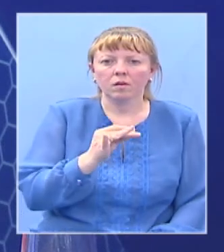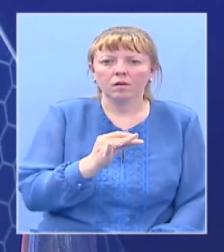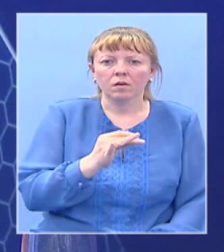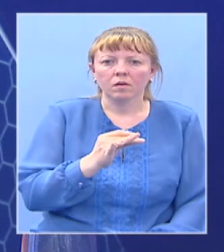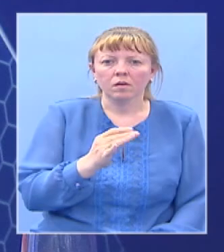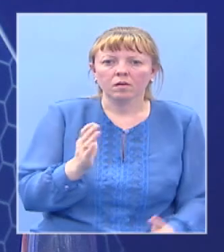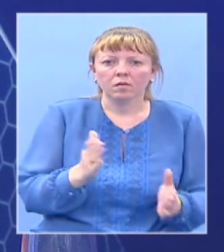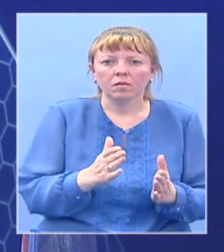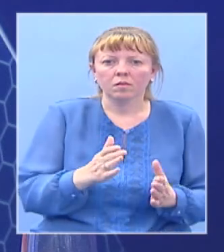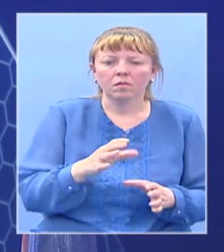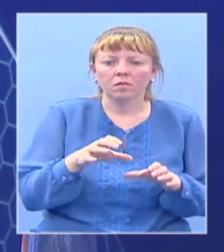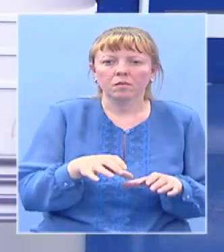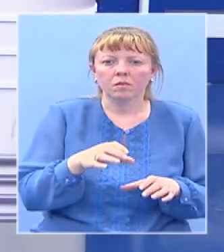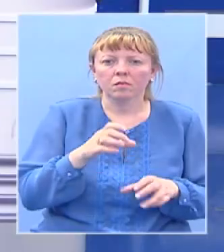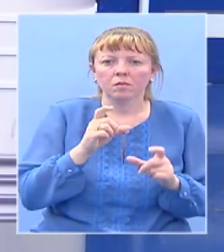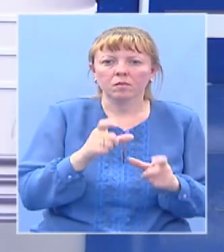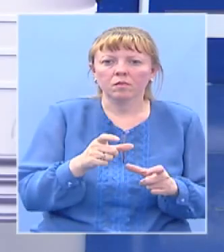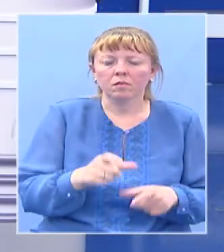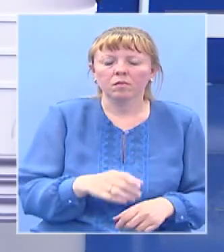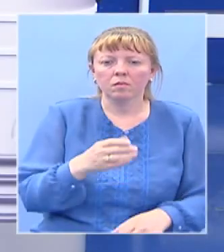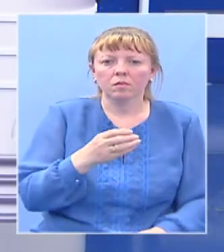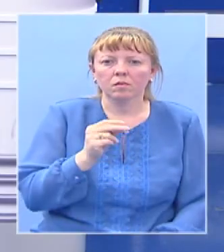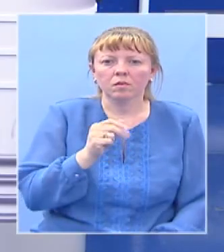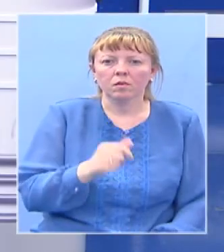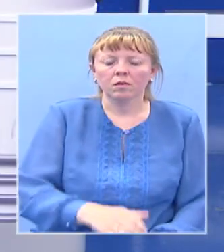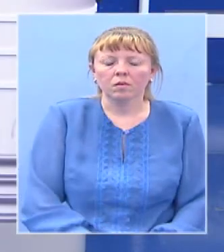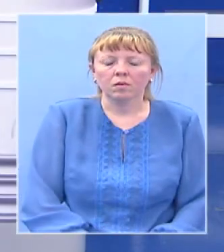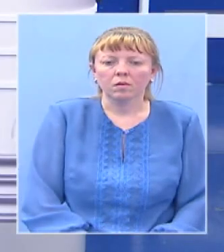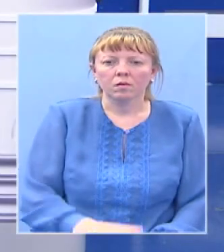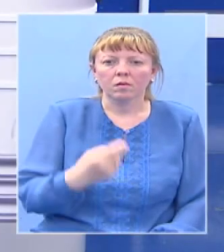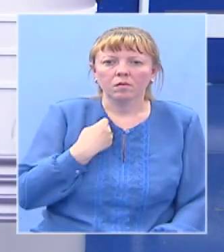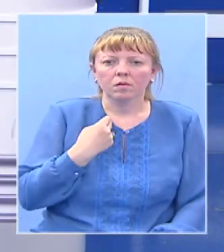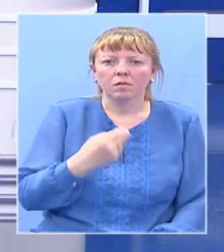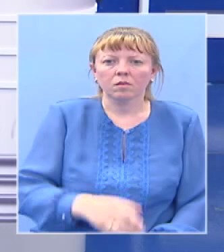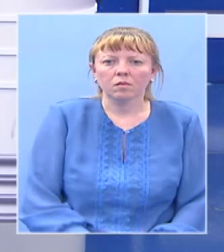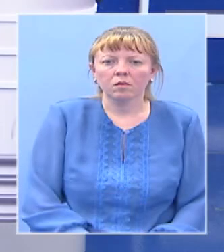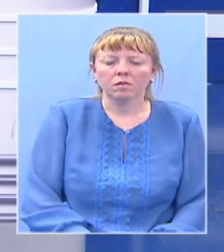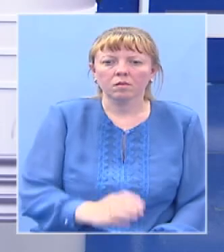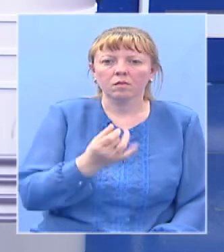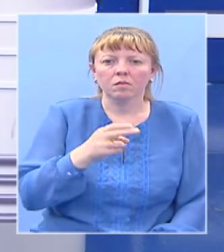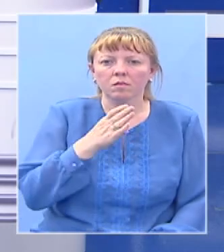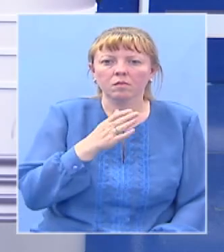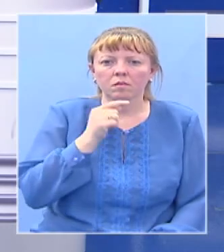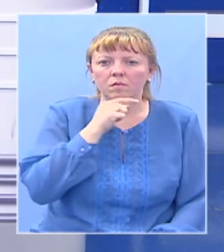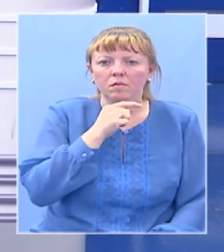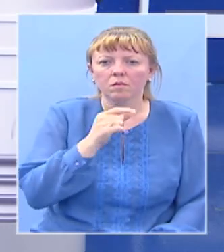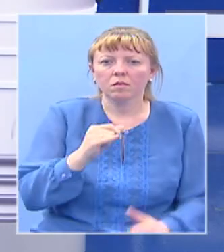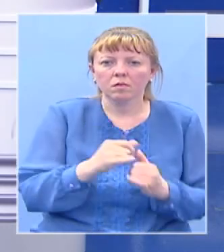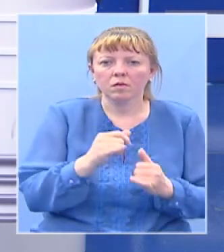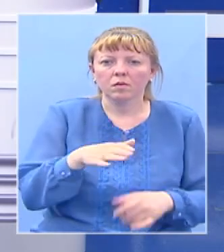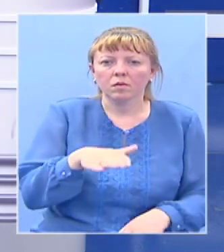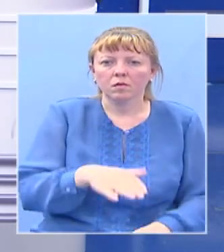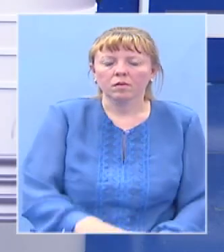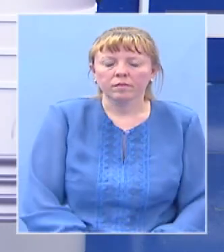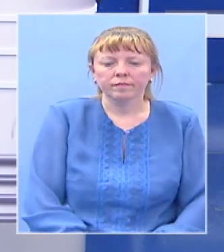нынешнем послании президент страны поставил ряд задач она должна ста из разви